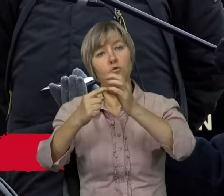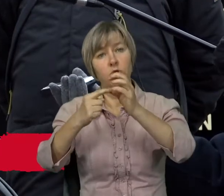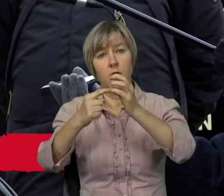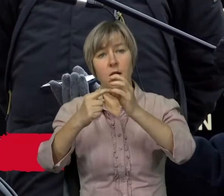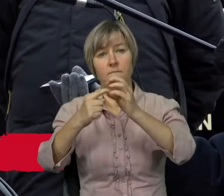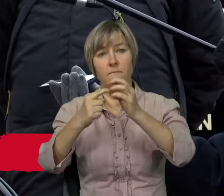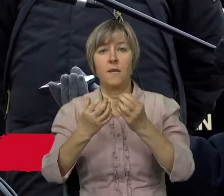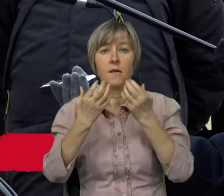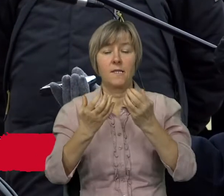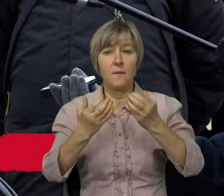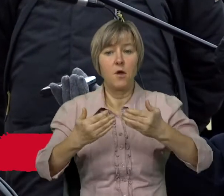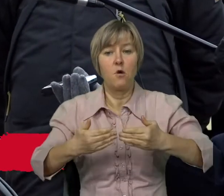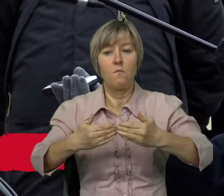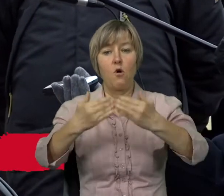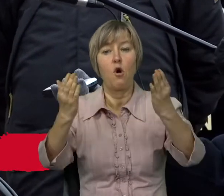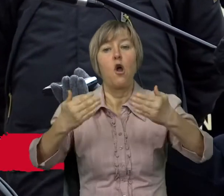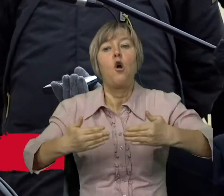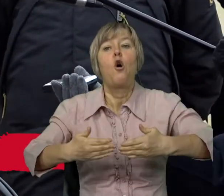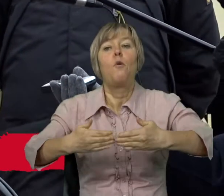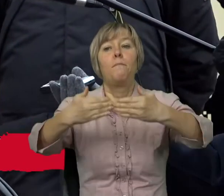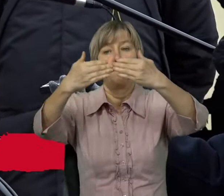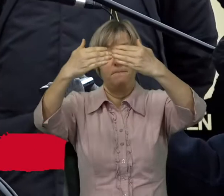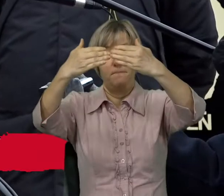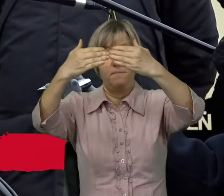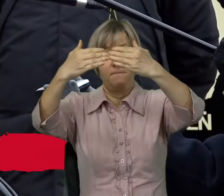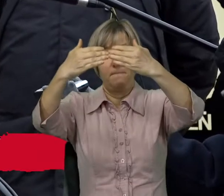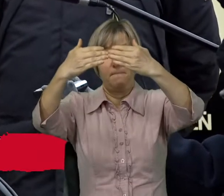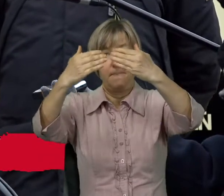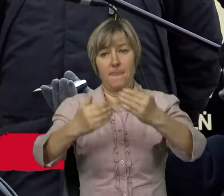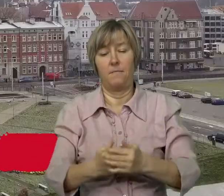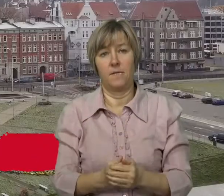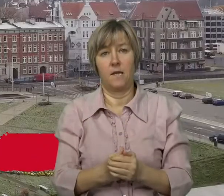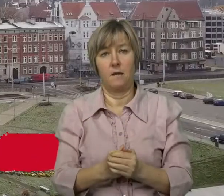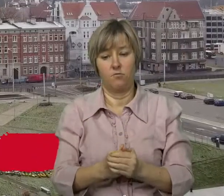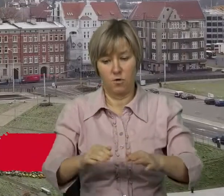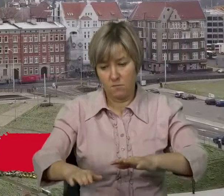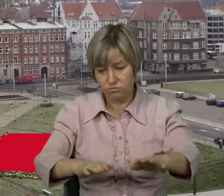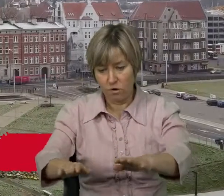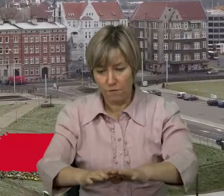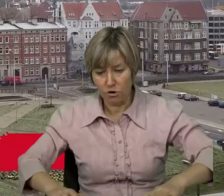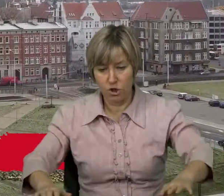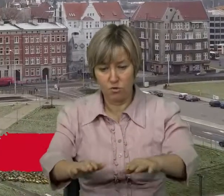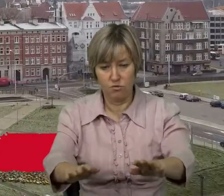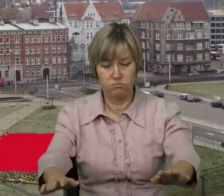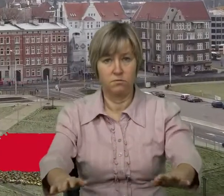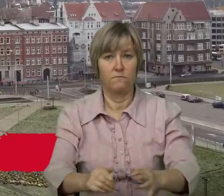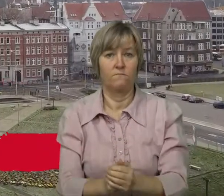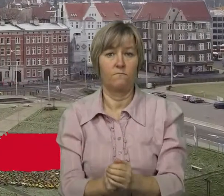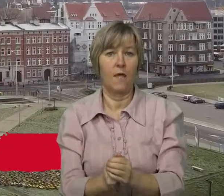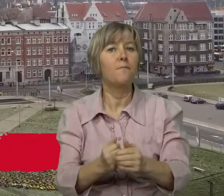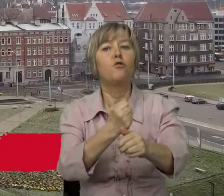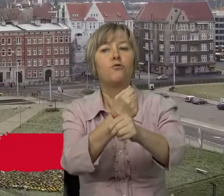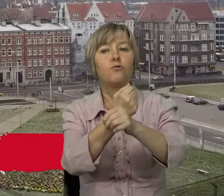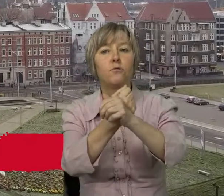odsłonić tablice, które będą wmontowane w chodniku, po to, żeby świadczyły